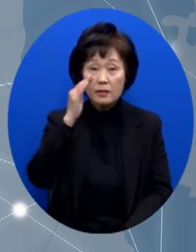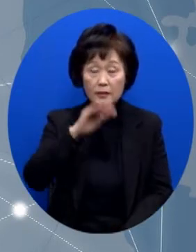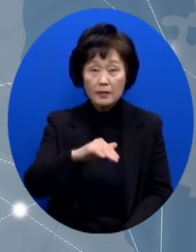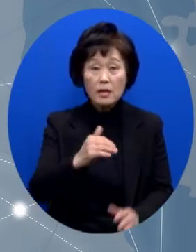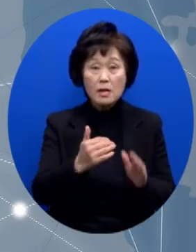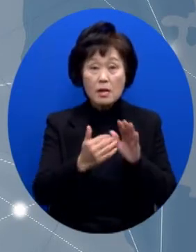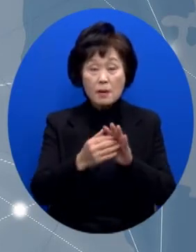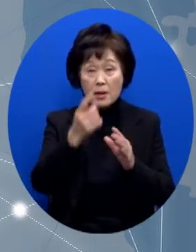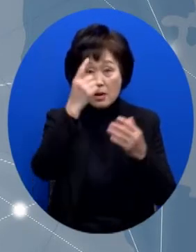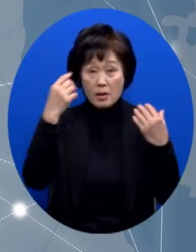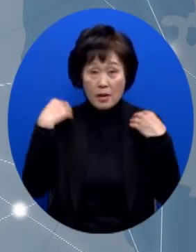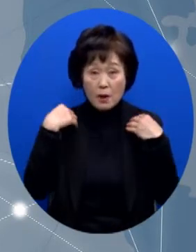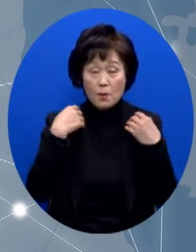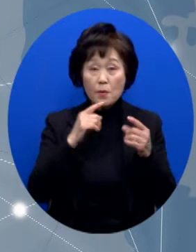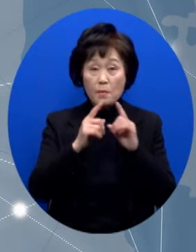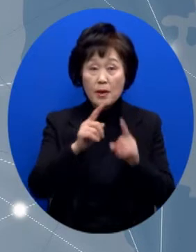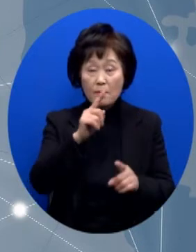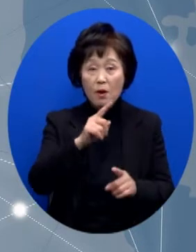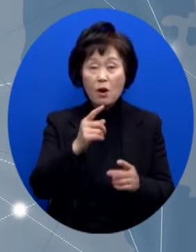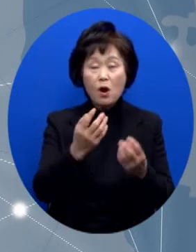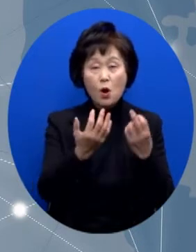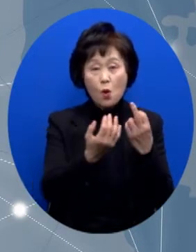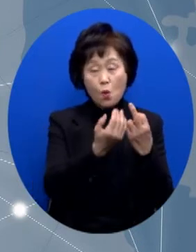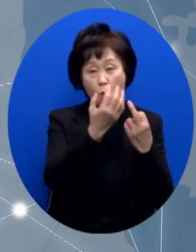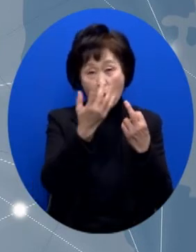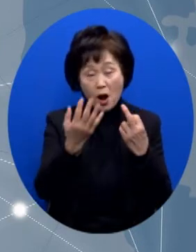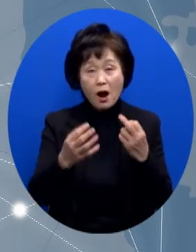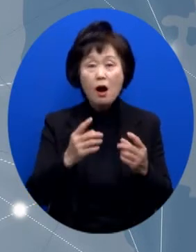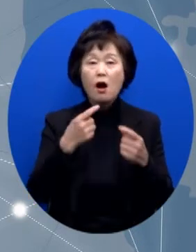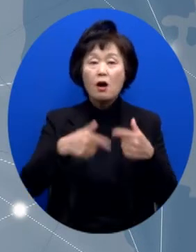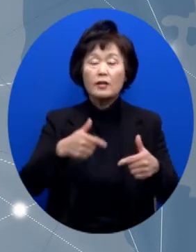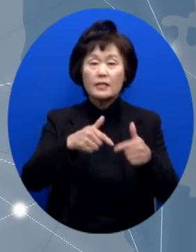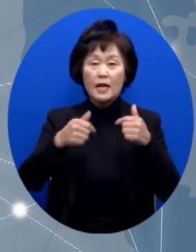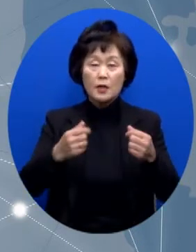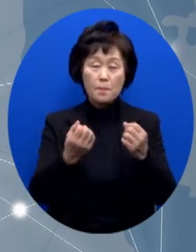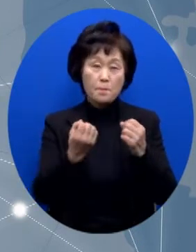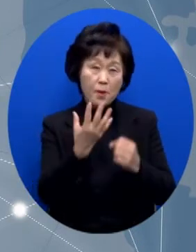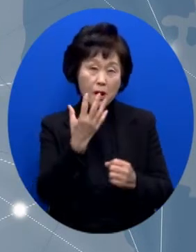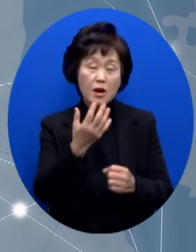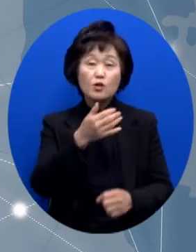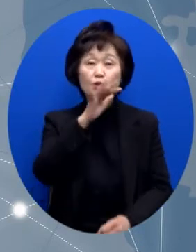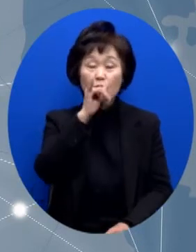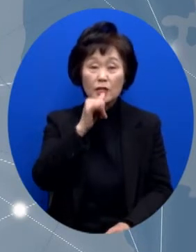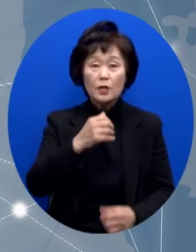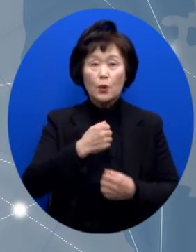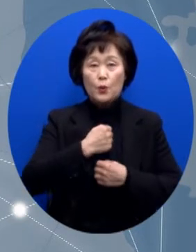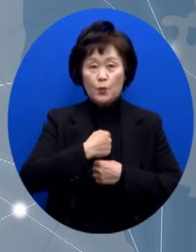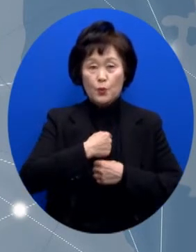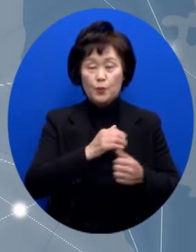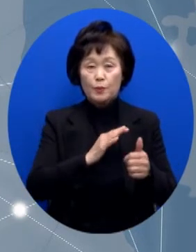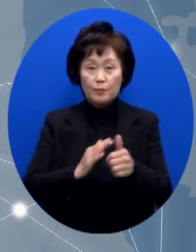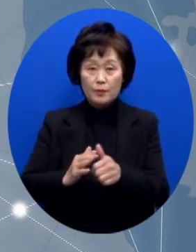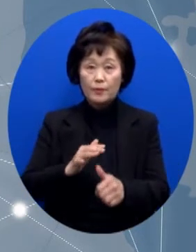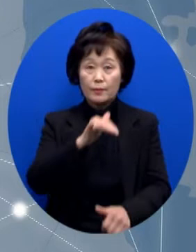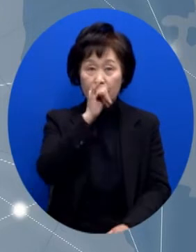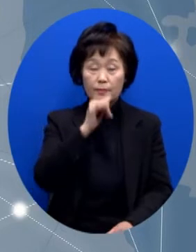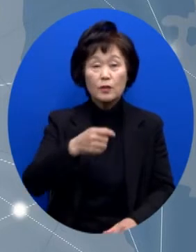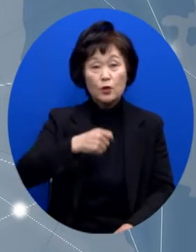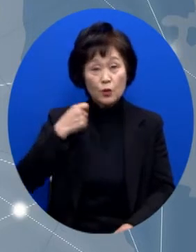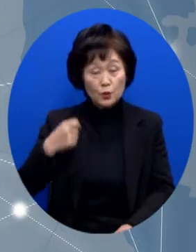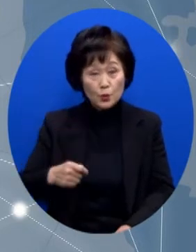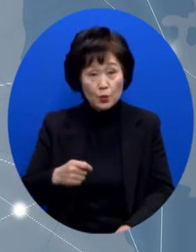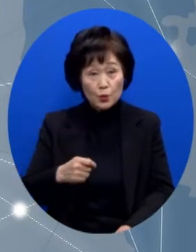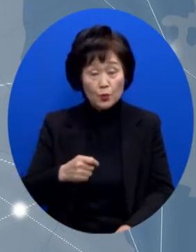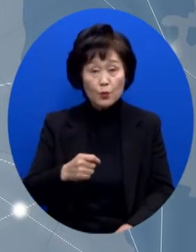당국은 화산이 언제든 분출할 수 있다고 보고 해안가 주민들에게 주의보를 내린 상태입니다. 중국이 4분